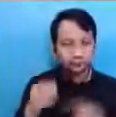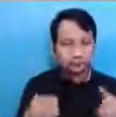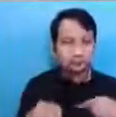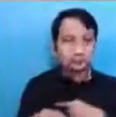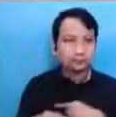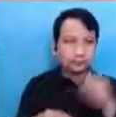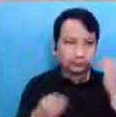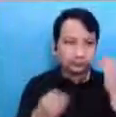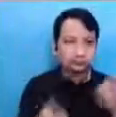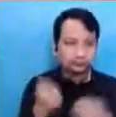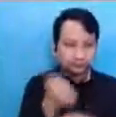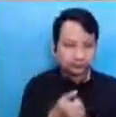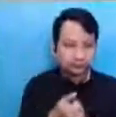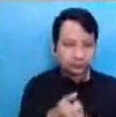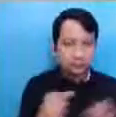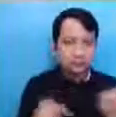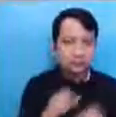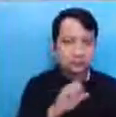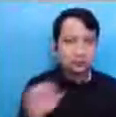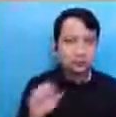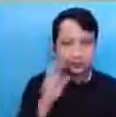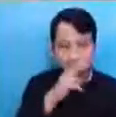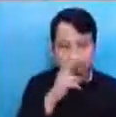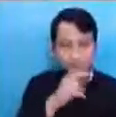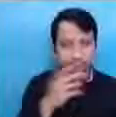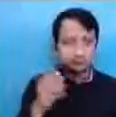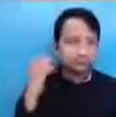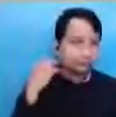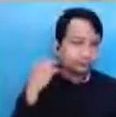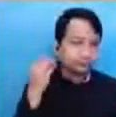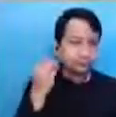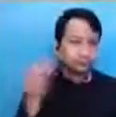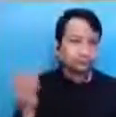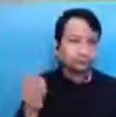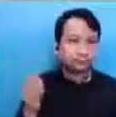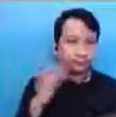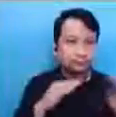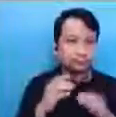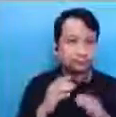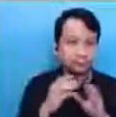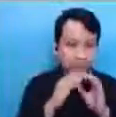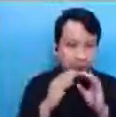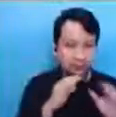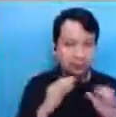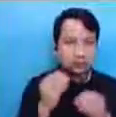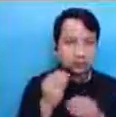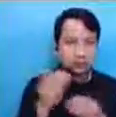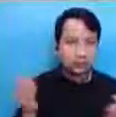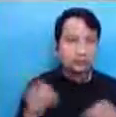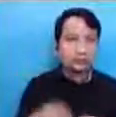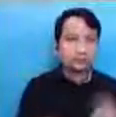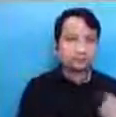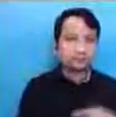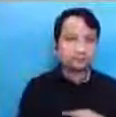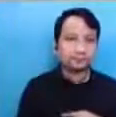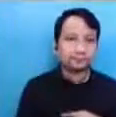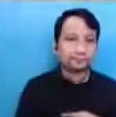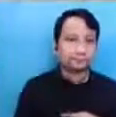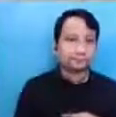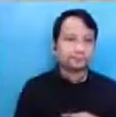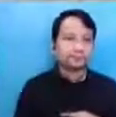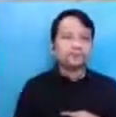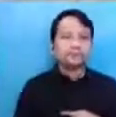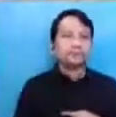areas sa Eastern Visayas and Mindanao na may problem sa communication. Pero yung